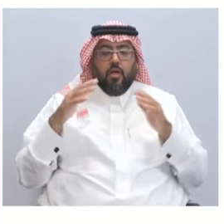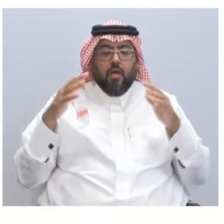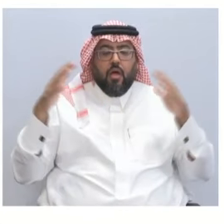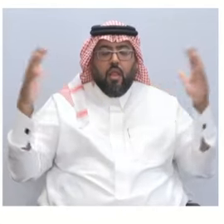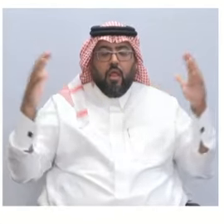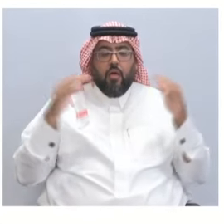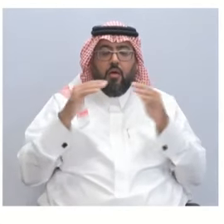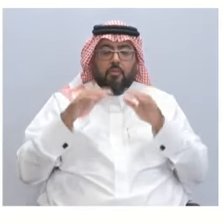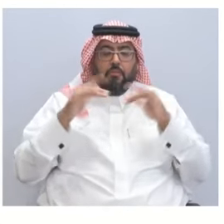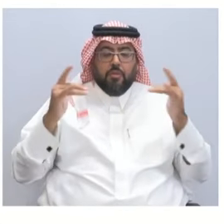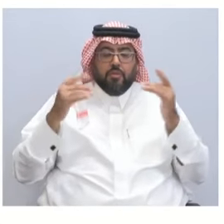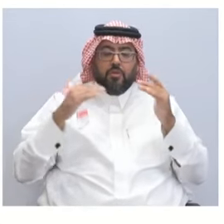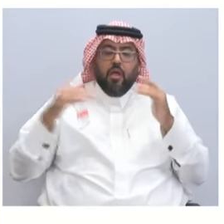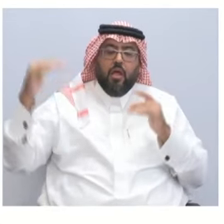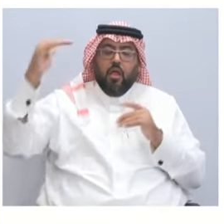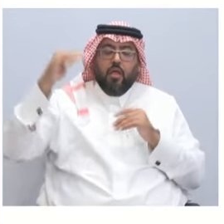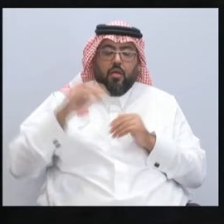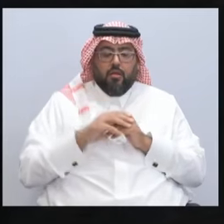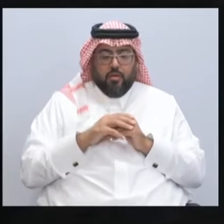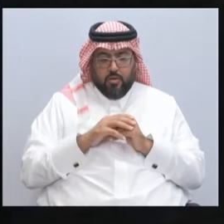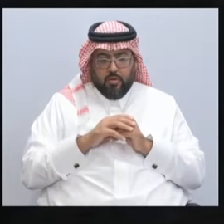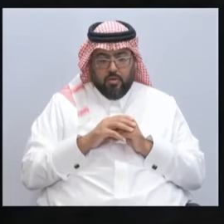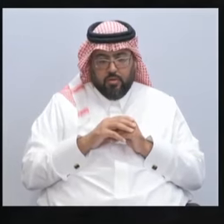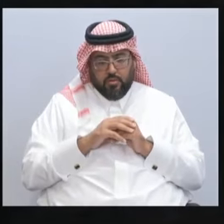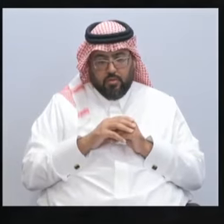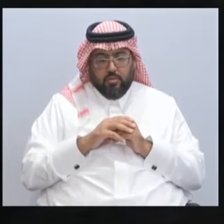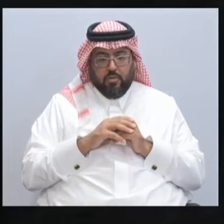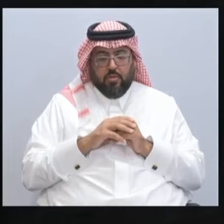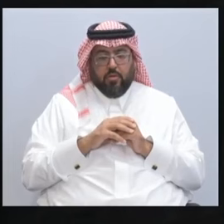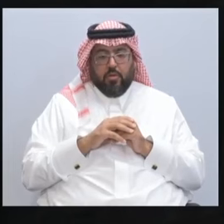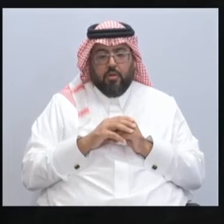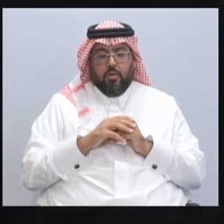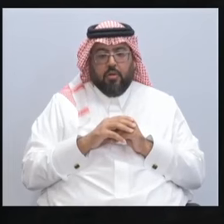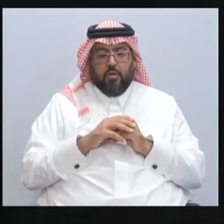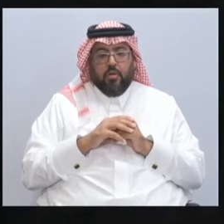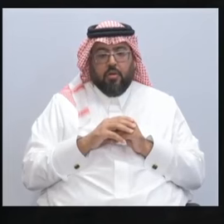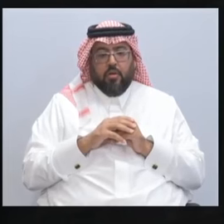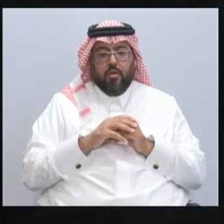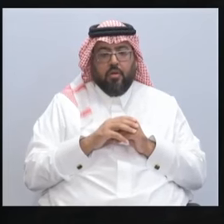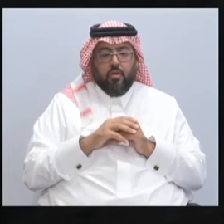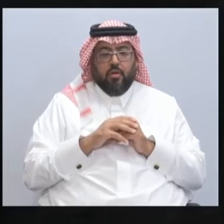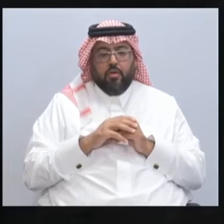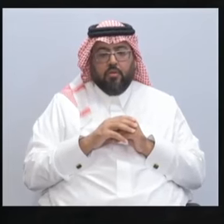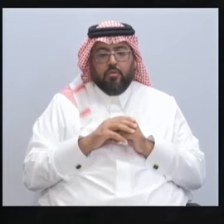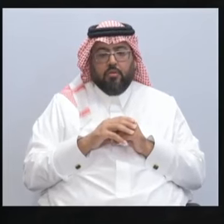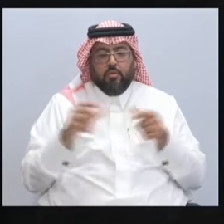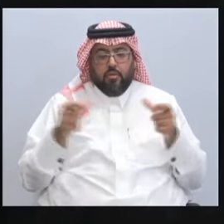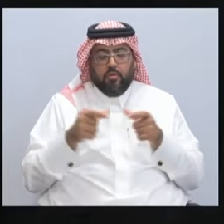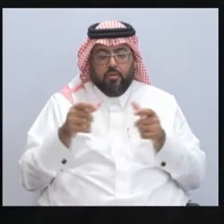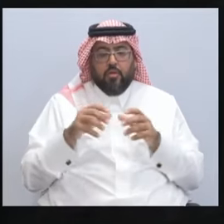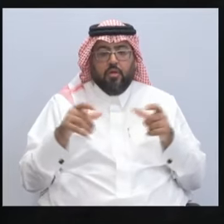المجلس الاعلى يتكون من قاده دول مجلس التعاون دول الاعضاء ويعقد